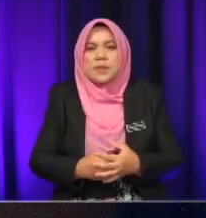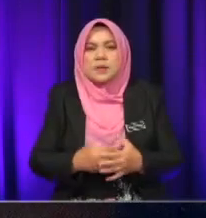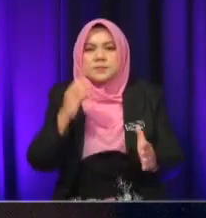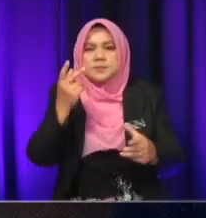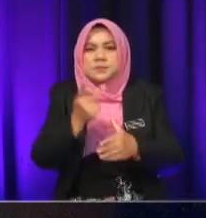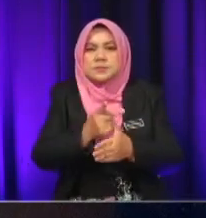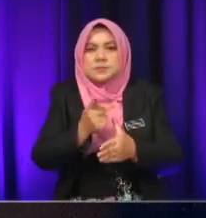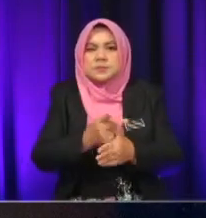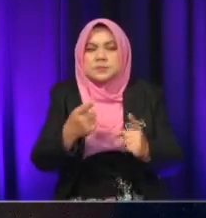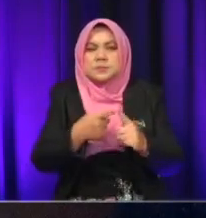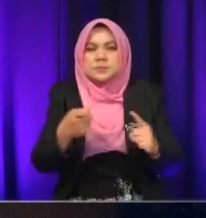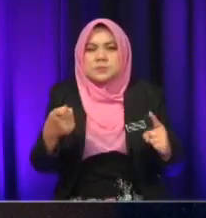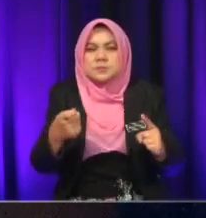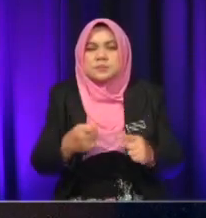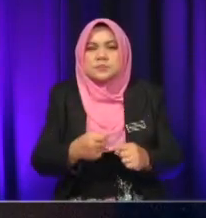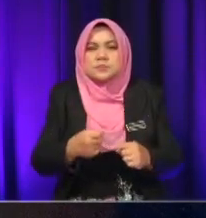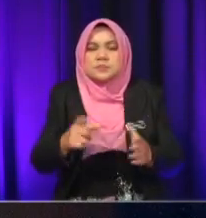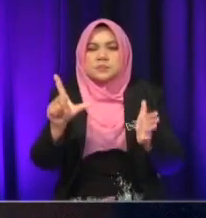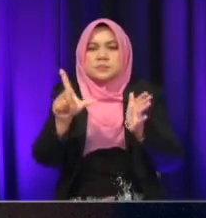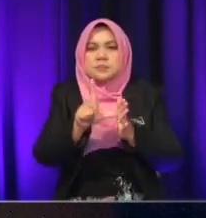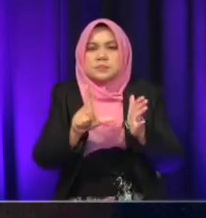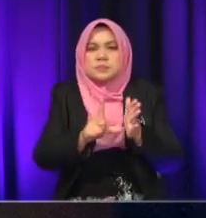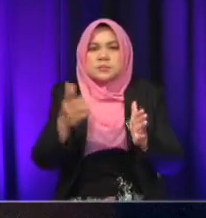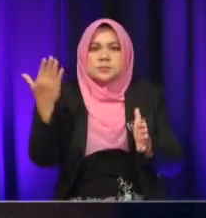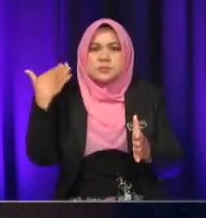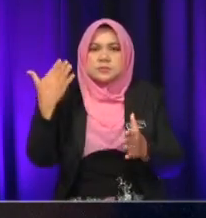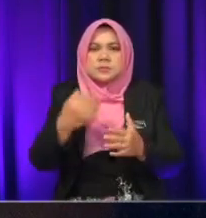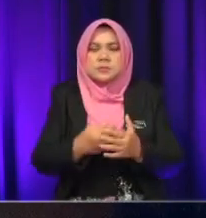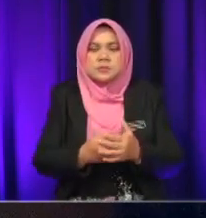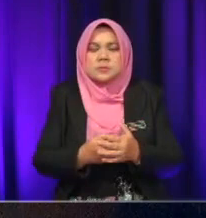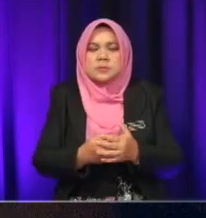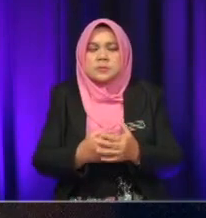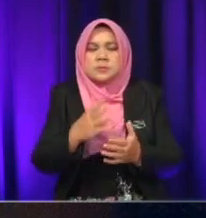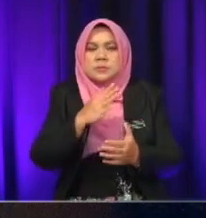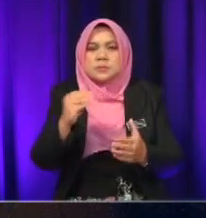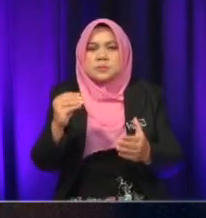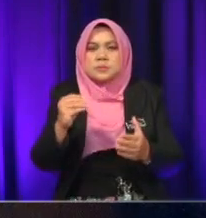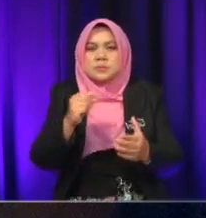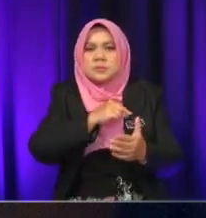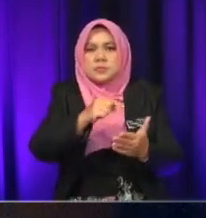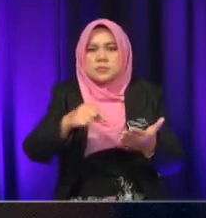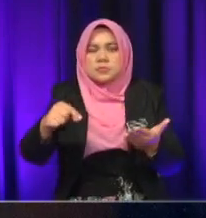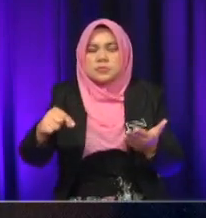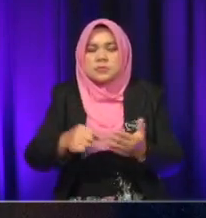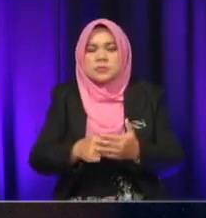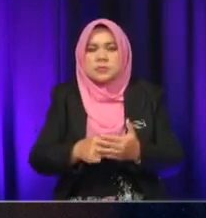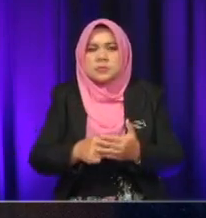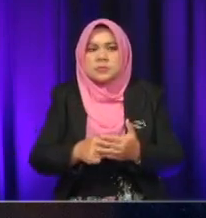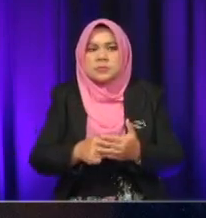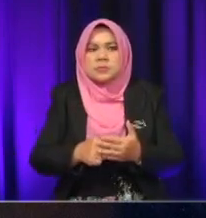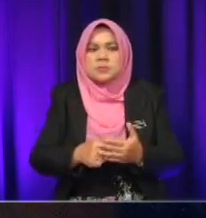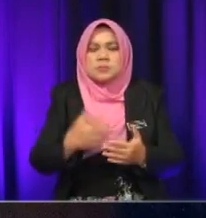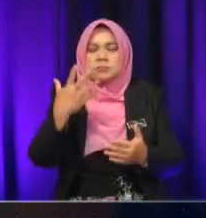gangguan daripada latar belakang, corak latar belakang tu tadi dan tulisan tu juga. Ya, terlalu cantik